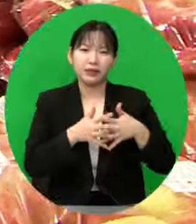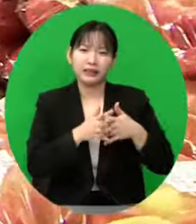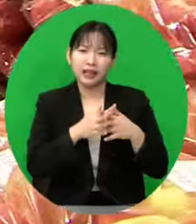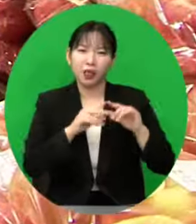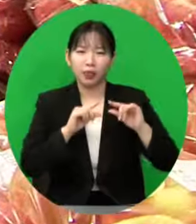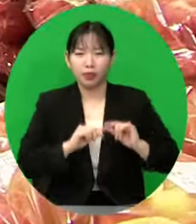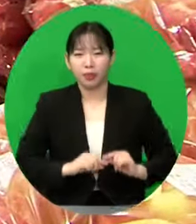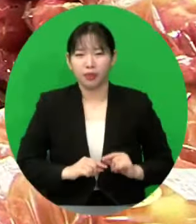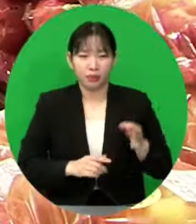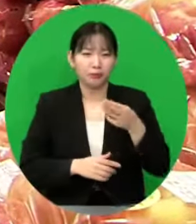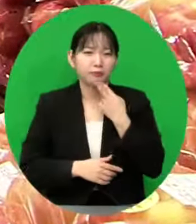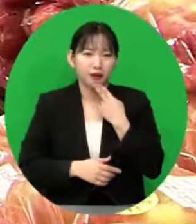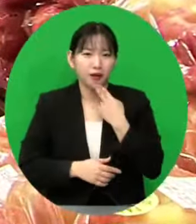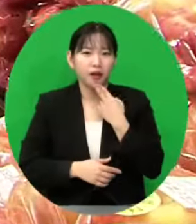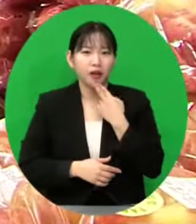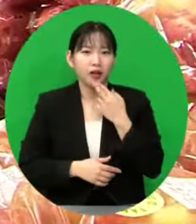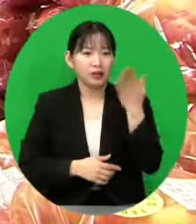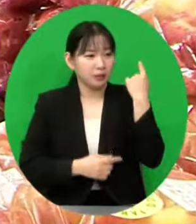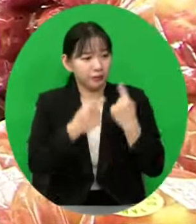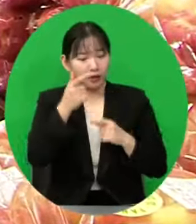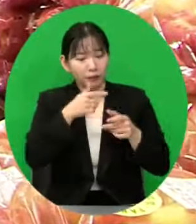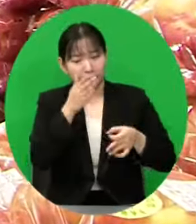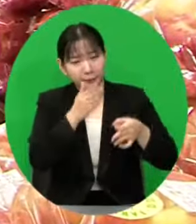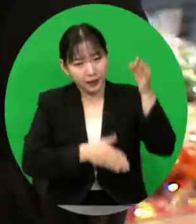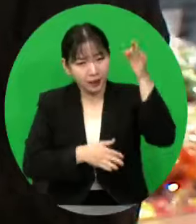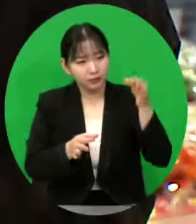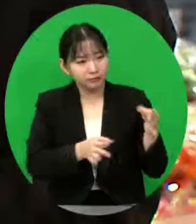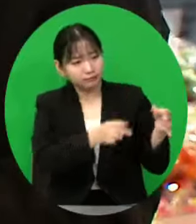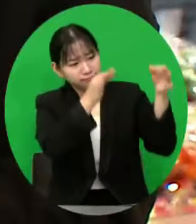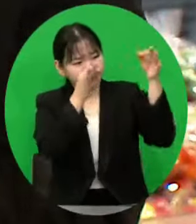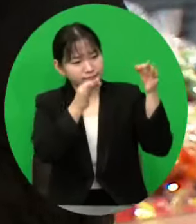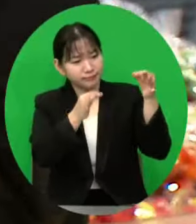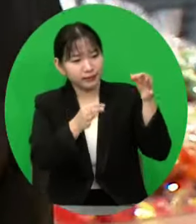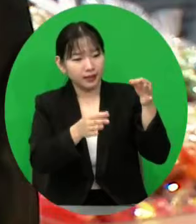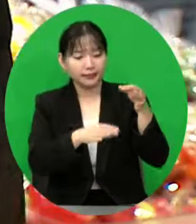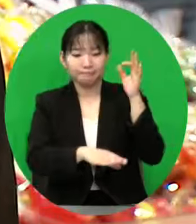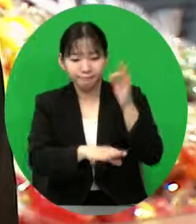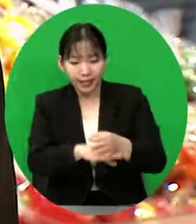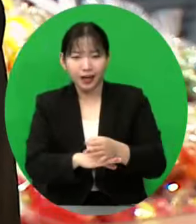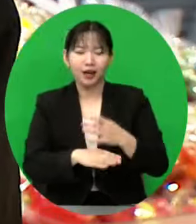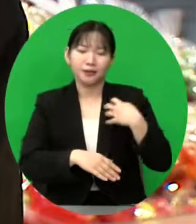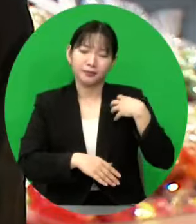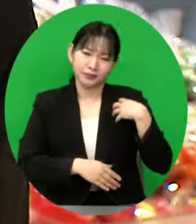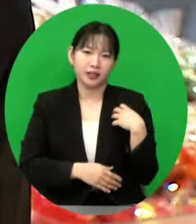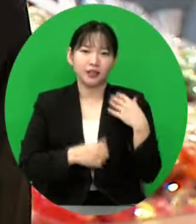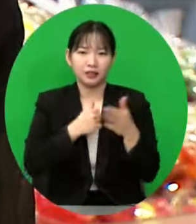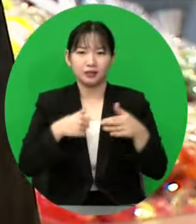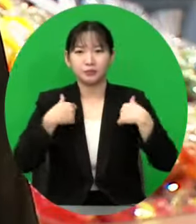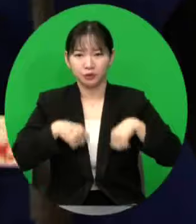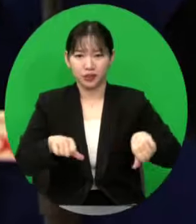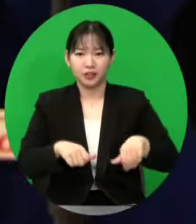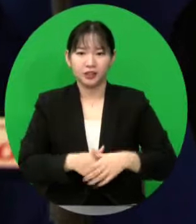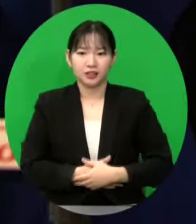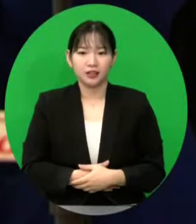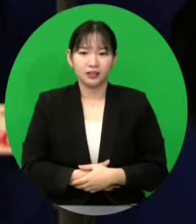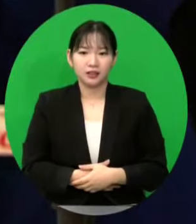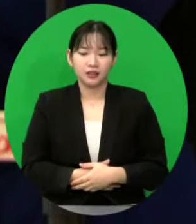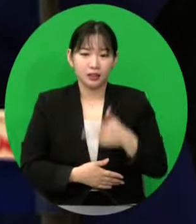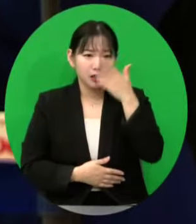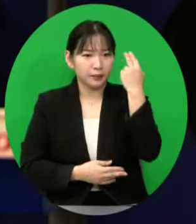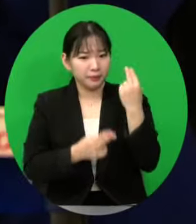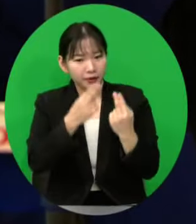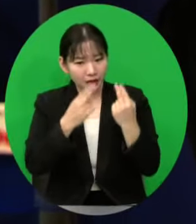얇아졌는데 예전보다 훨씬 비싼 가격에 선뜻 집어들기가 여간 부담스럽기 때문입니다. 옛날에